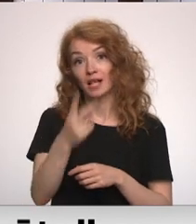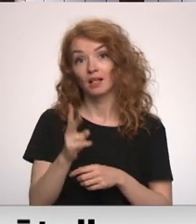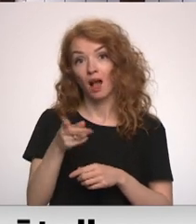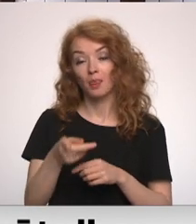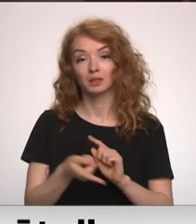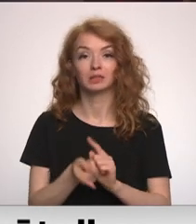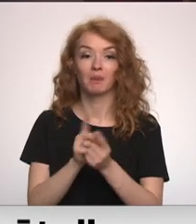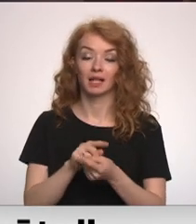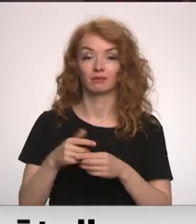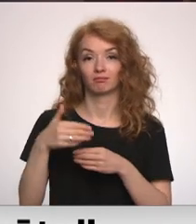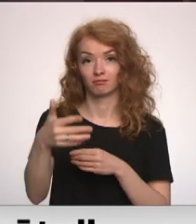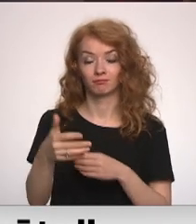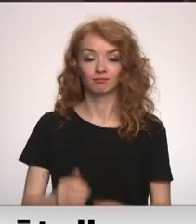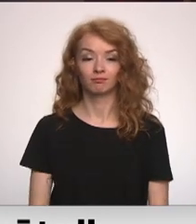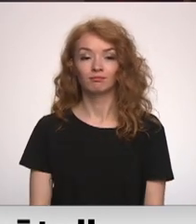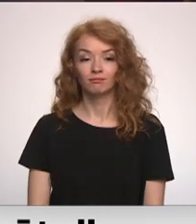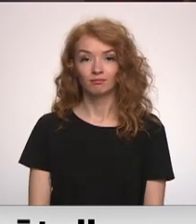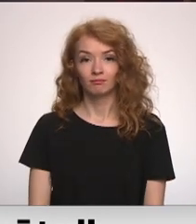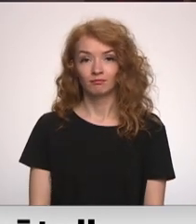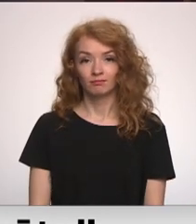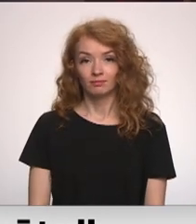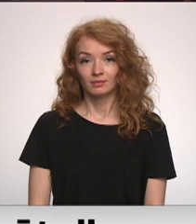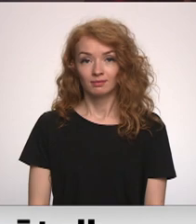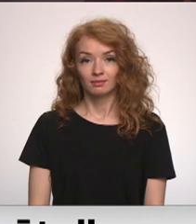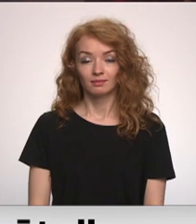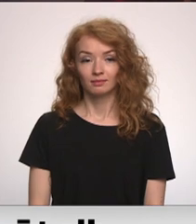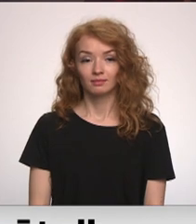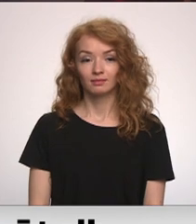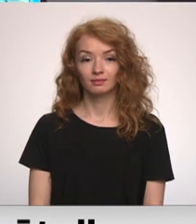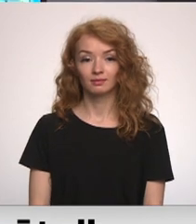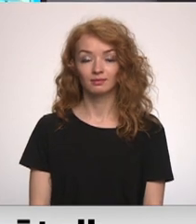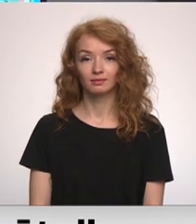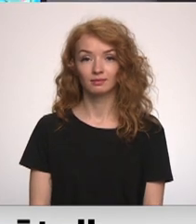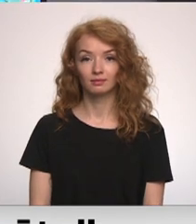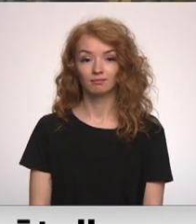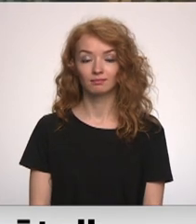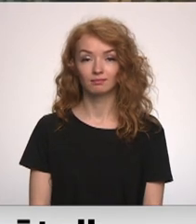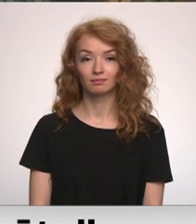viss izvērtīsies tālāk. Audita Krēnberga, Mārtiņš Avots, Māris Jurgensons, Latvijas televīzija.